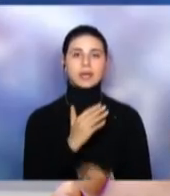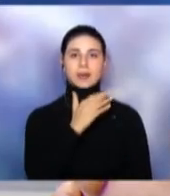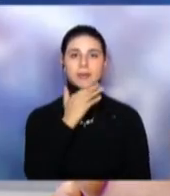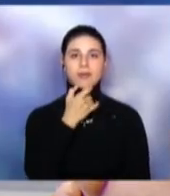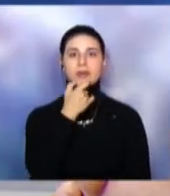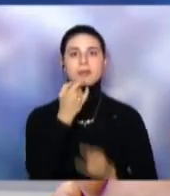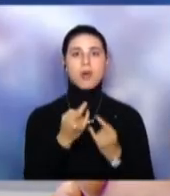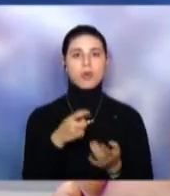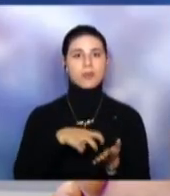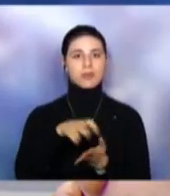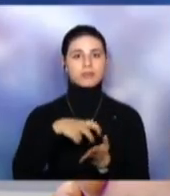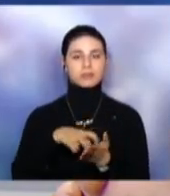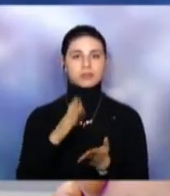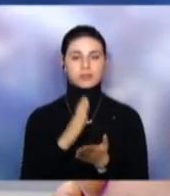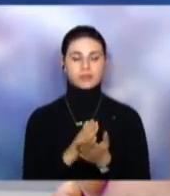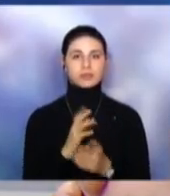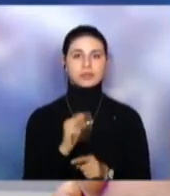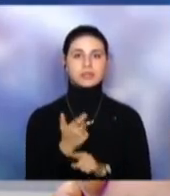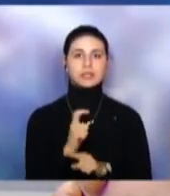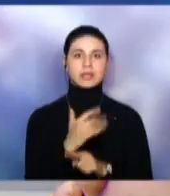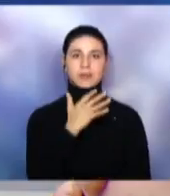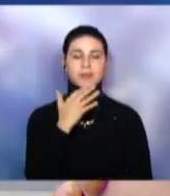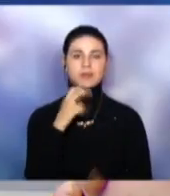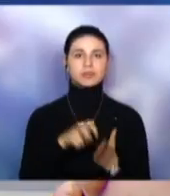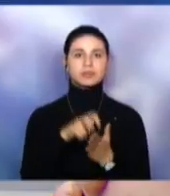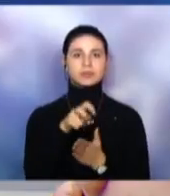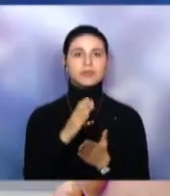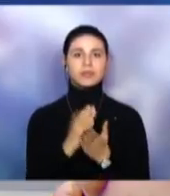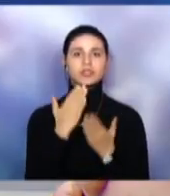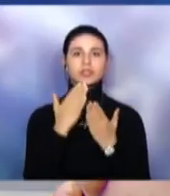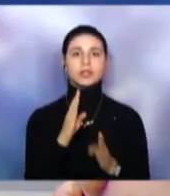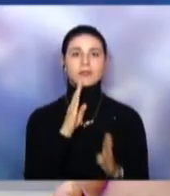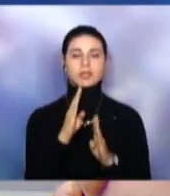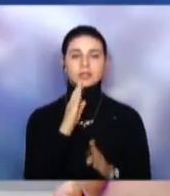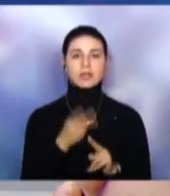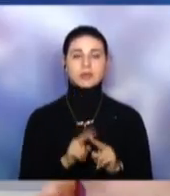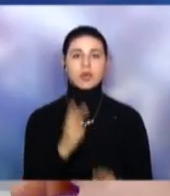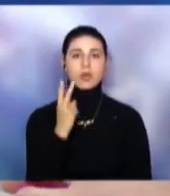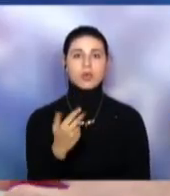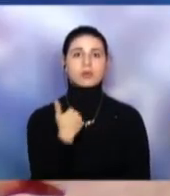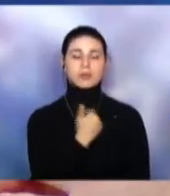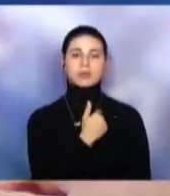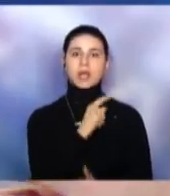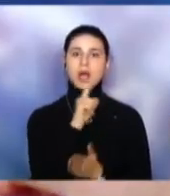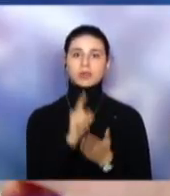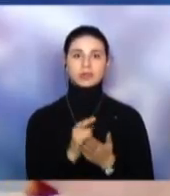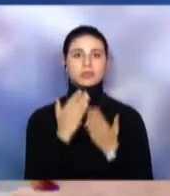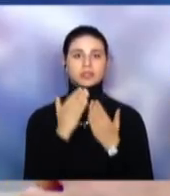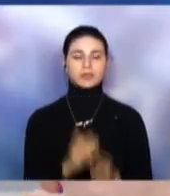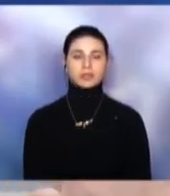არის ჩართული დღევანდელ ჩვენს გადაცემაში და ძალიან ბევრი კითხვა შემოვიდა Facebook-ზე. ამიტომ მე ორი მათგანი უნდა აუცილებლად